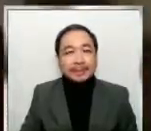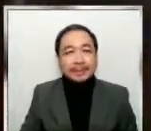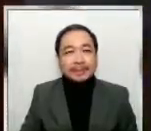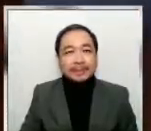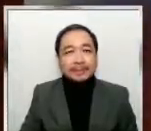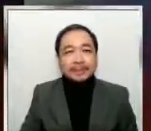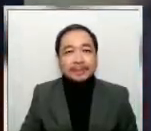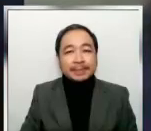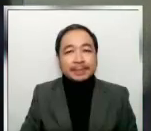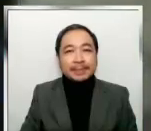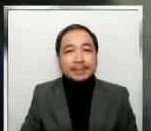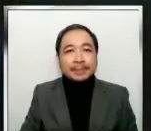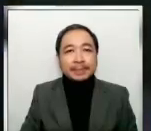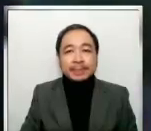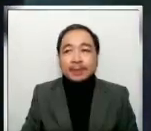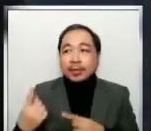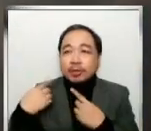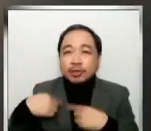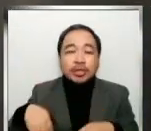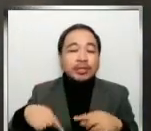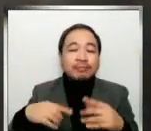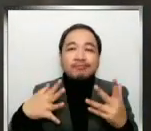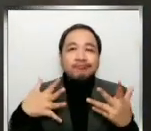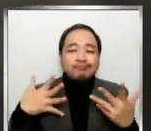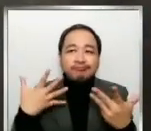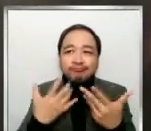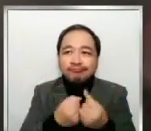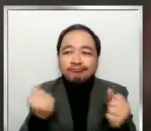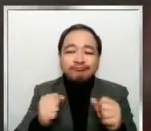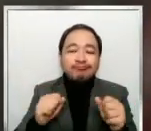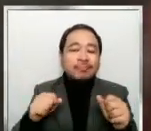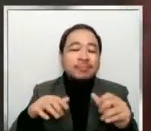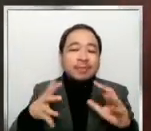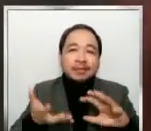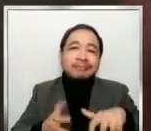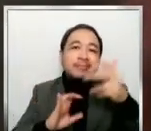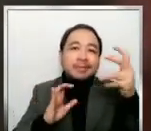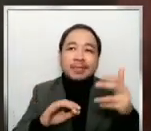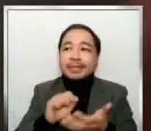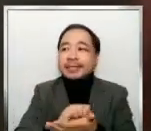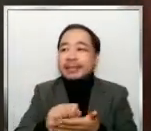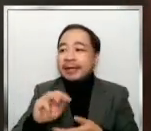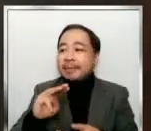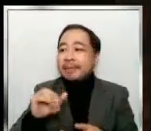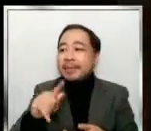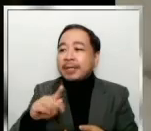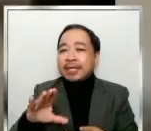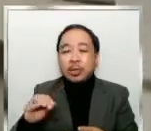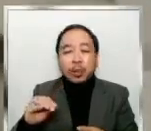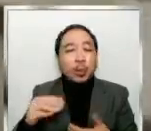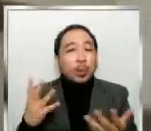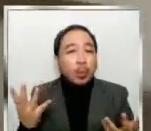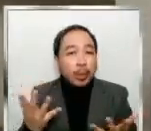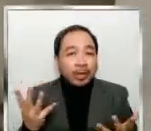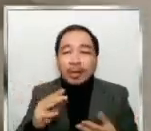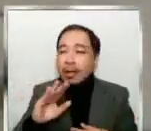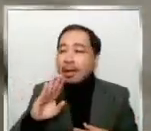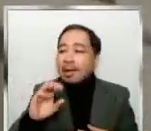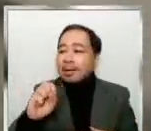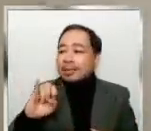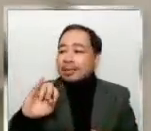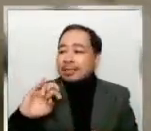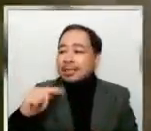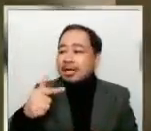Sa gitna ng trahedya na pinagdaanan ng Barangay San Mateo sa Burgos City sa Siargao Island, nanaig pa rin